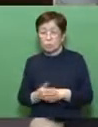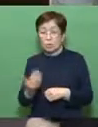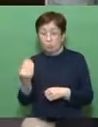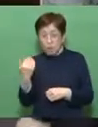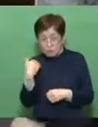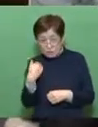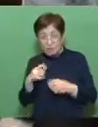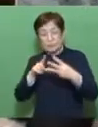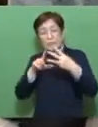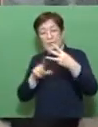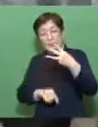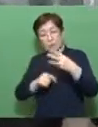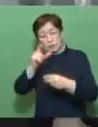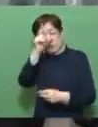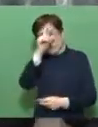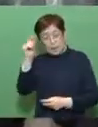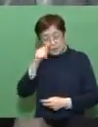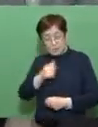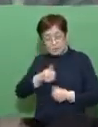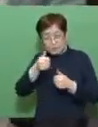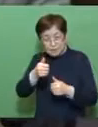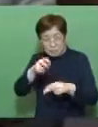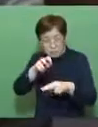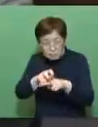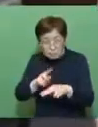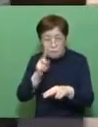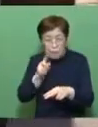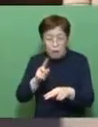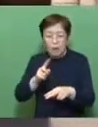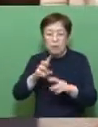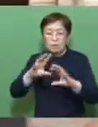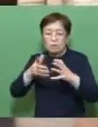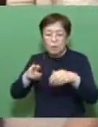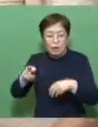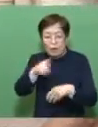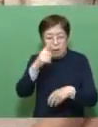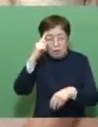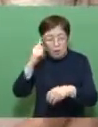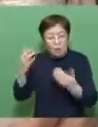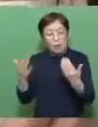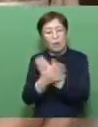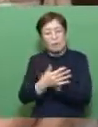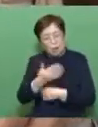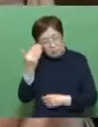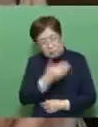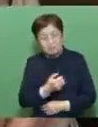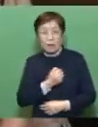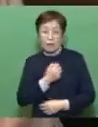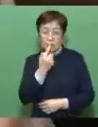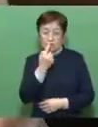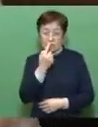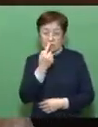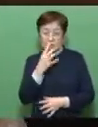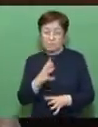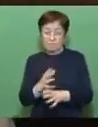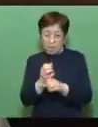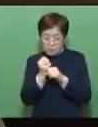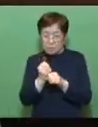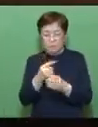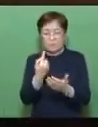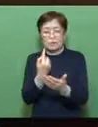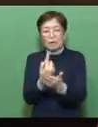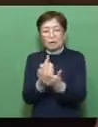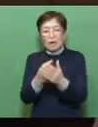あの世界中の認識が変わってきたなと思いましたのはうんうんうん非常に多くの国と大勢の